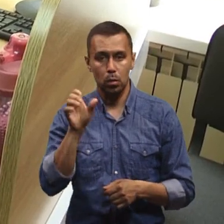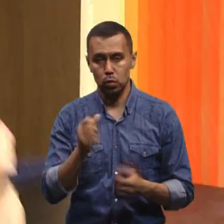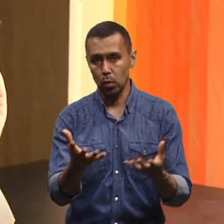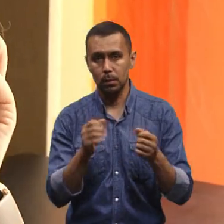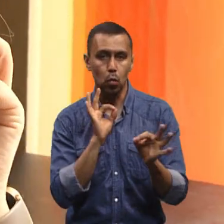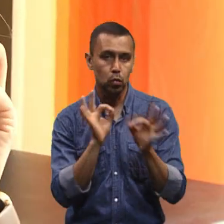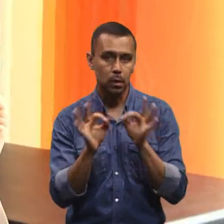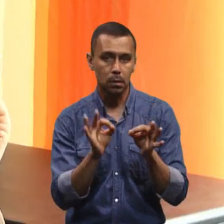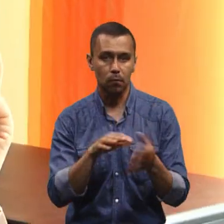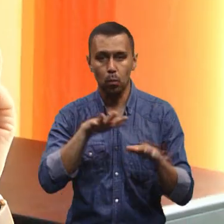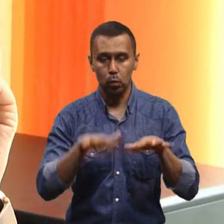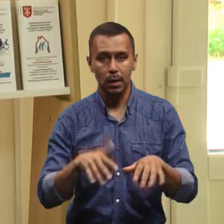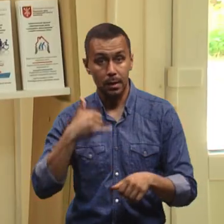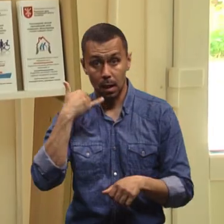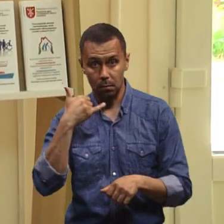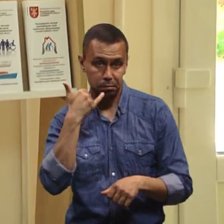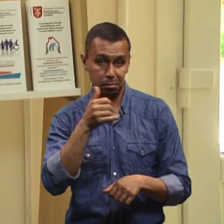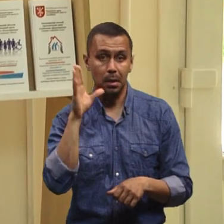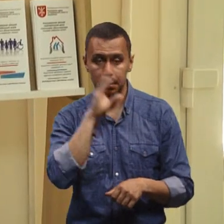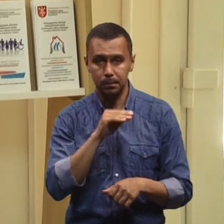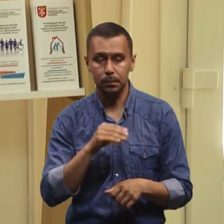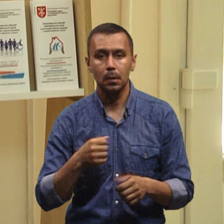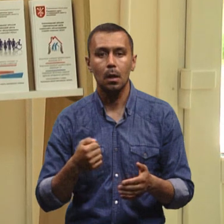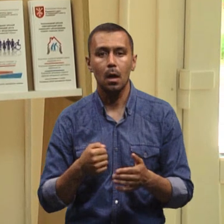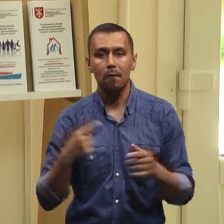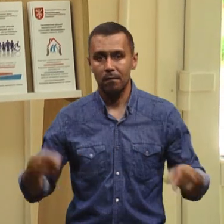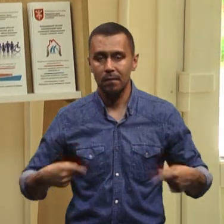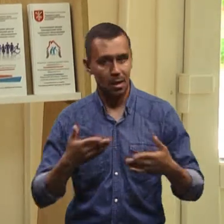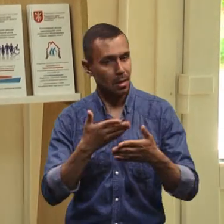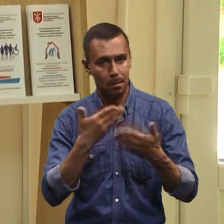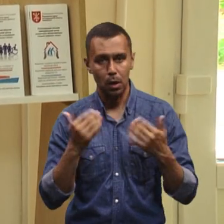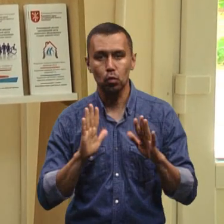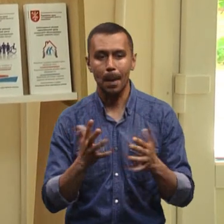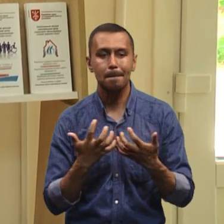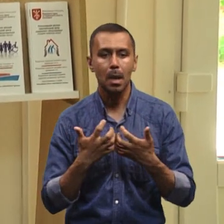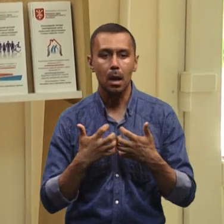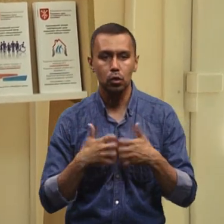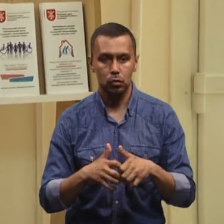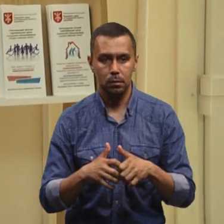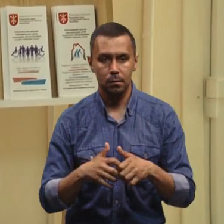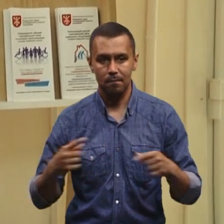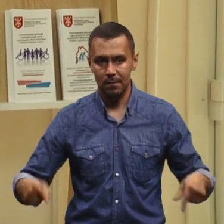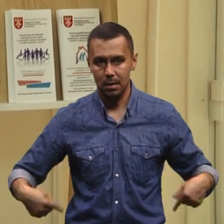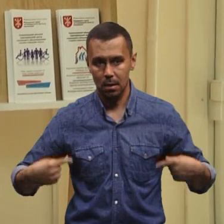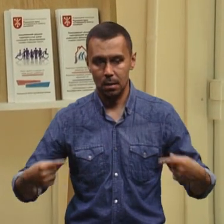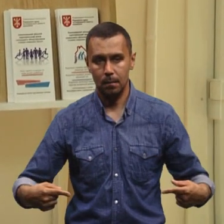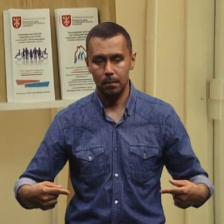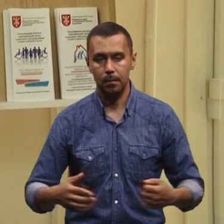отримати консультацію в пункті телефоном. Електровізків немає в наявності, тільки механічні візки.